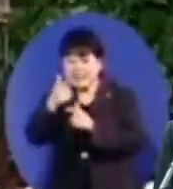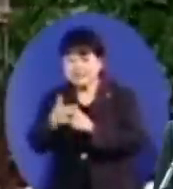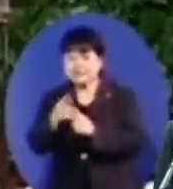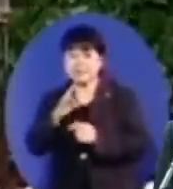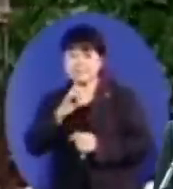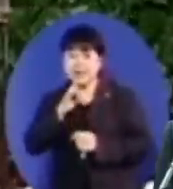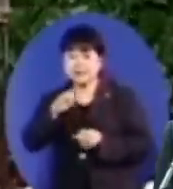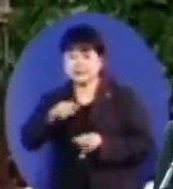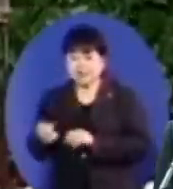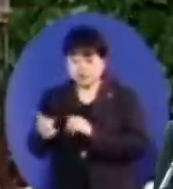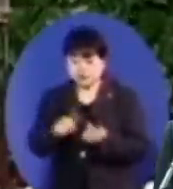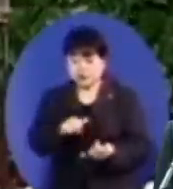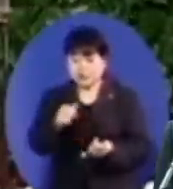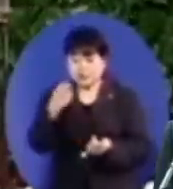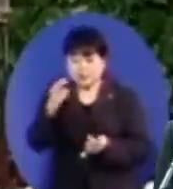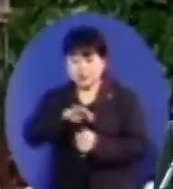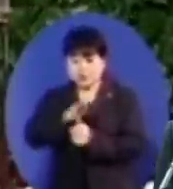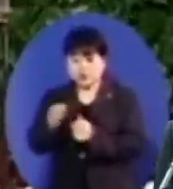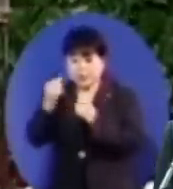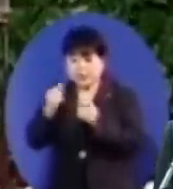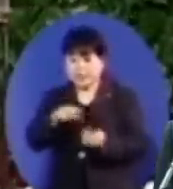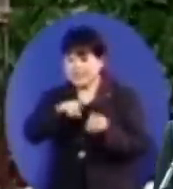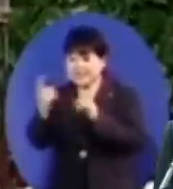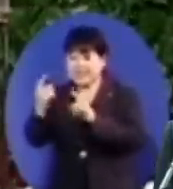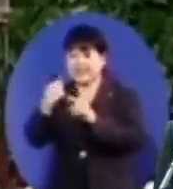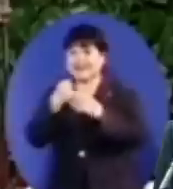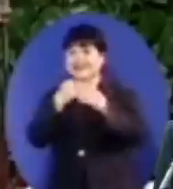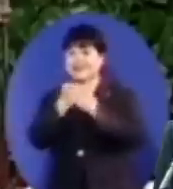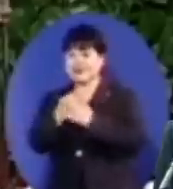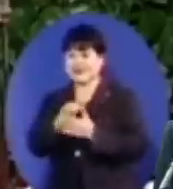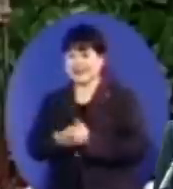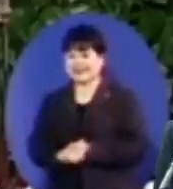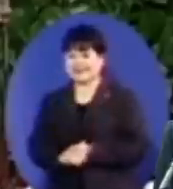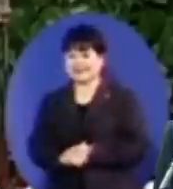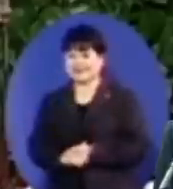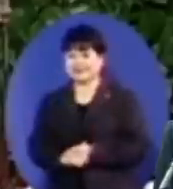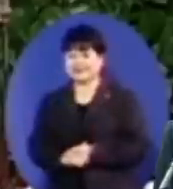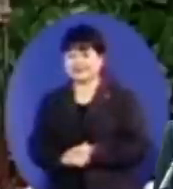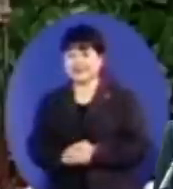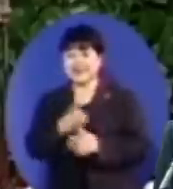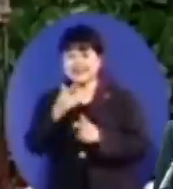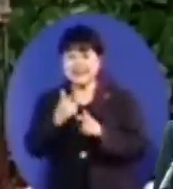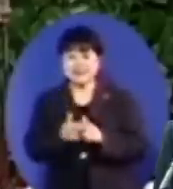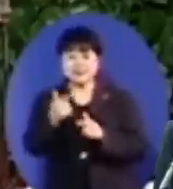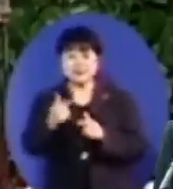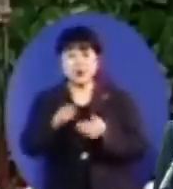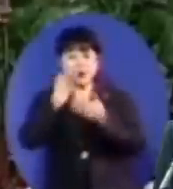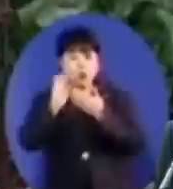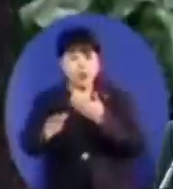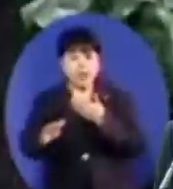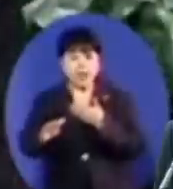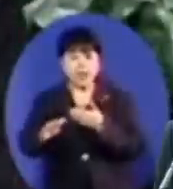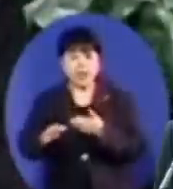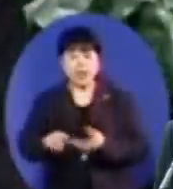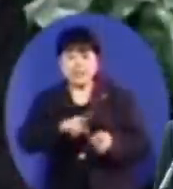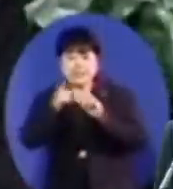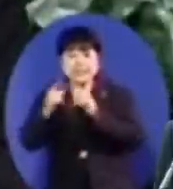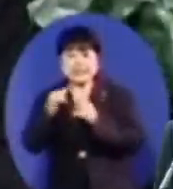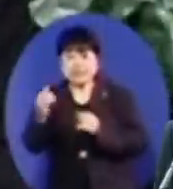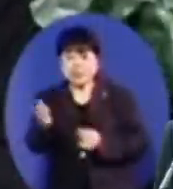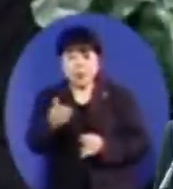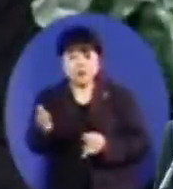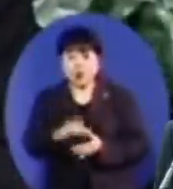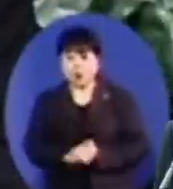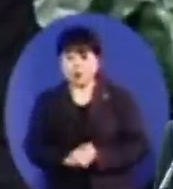예수님만이 죽었다가 3일간 무덤에 계시다가 살아났기 때문인 것입니다. 예수님 이외에는 살아난 분이 안 계시기 때문에